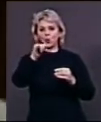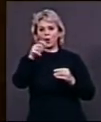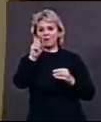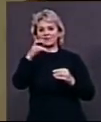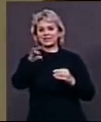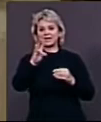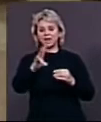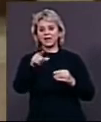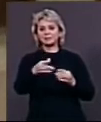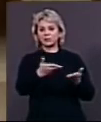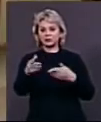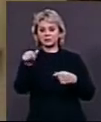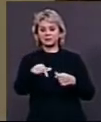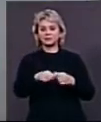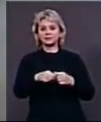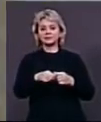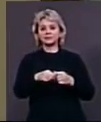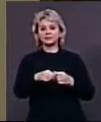Заходи.